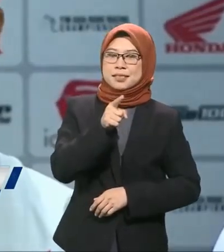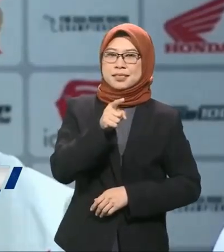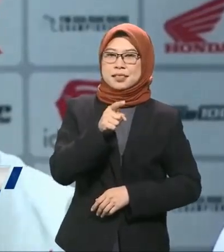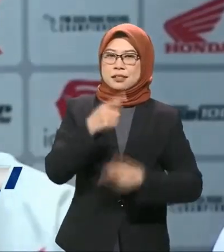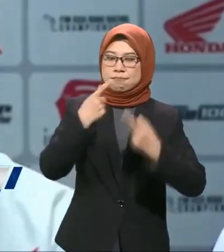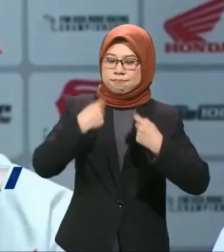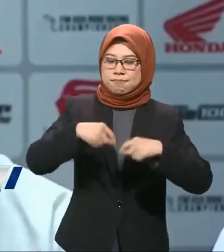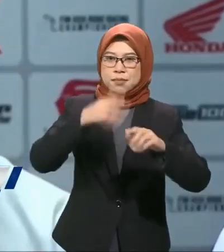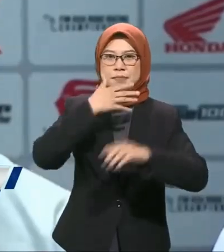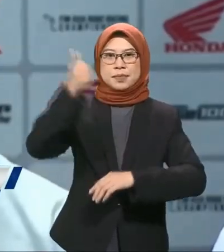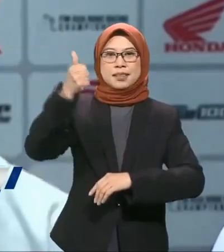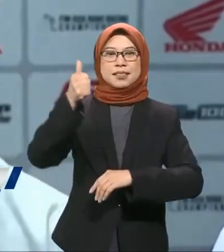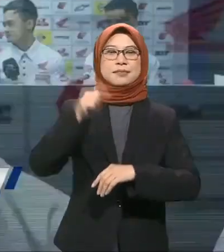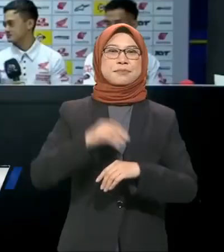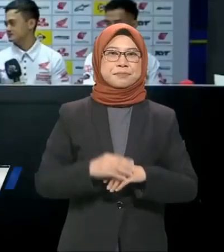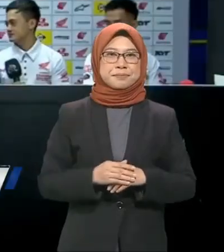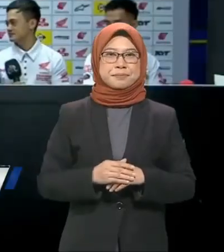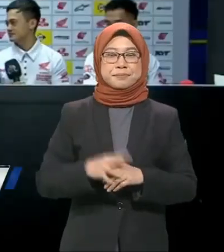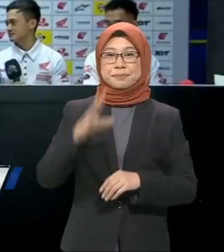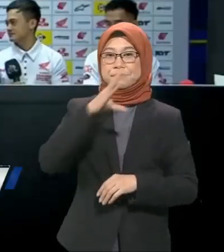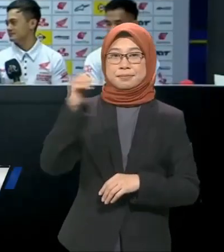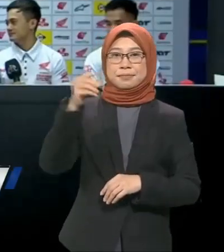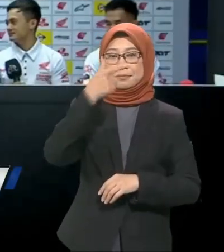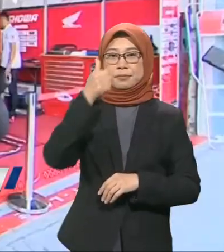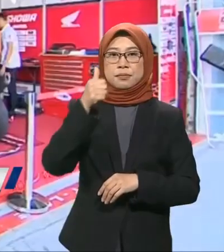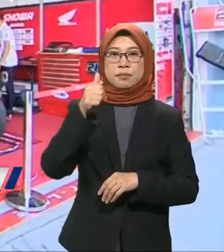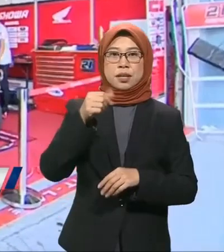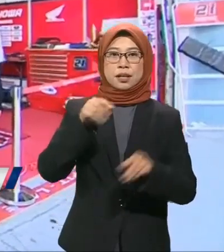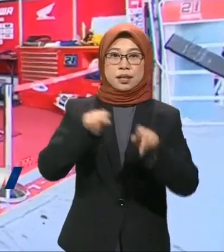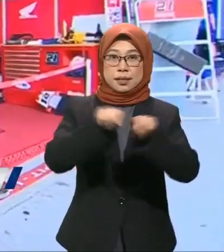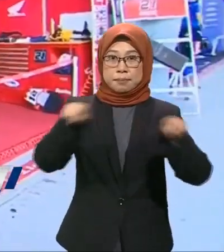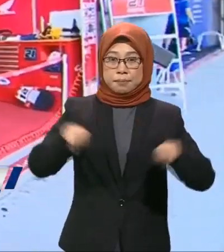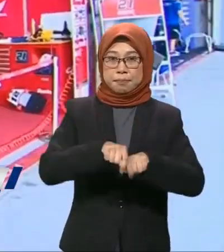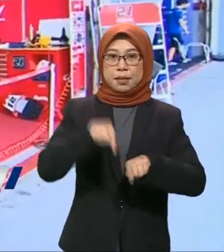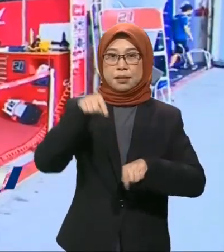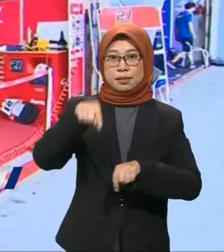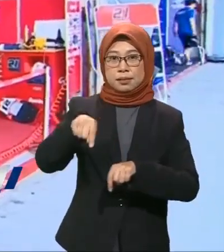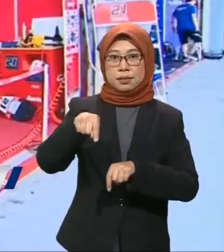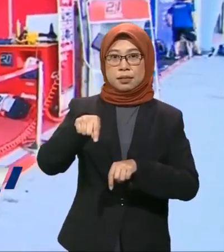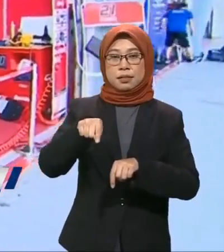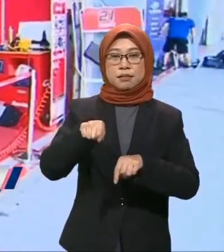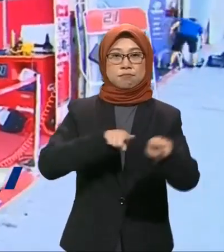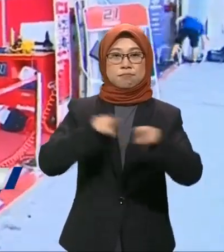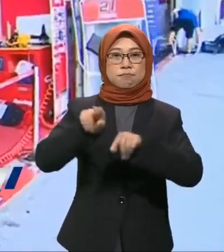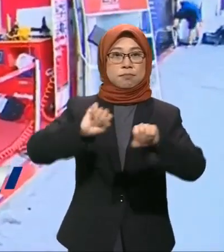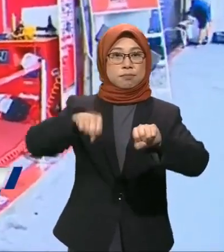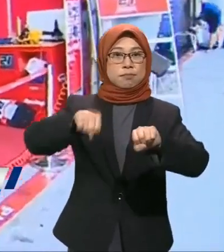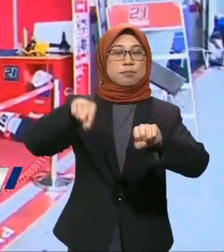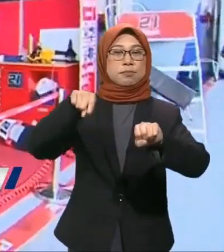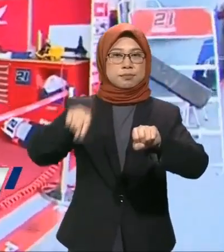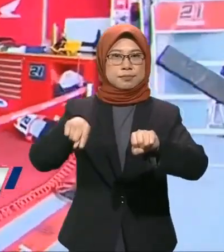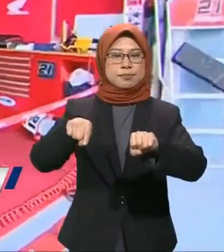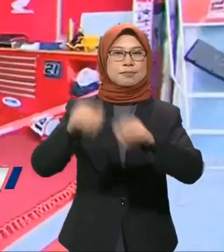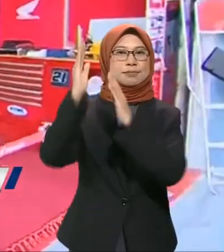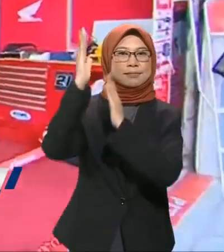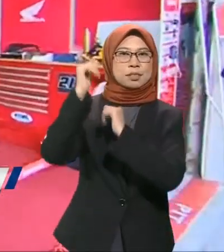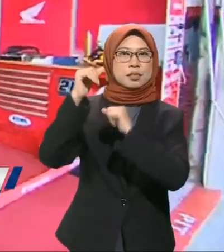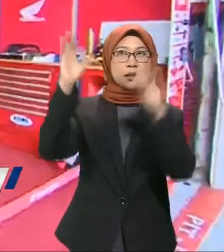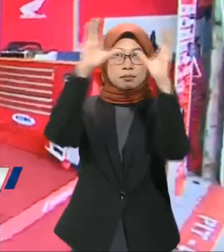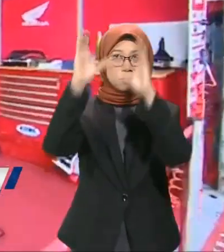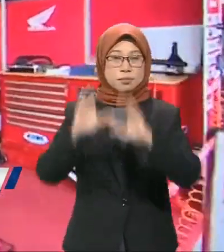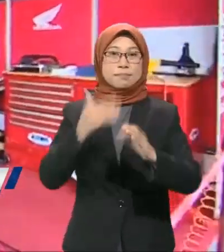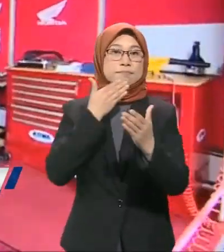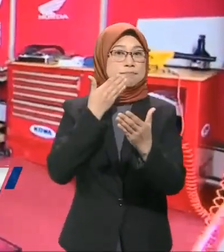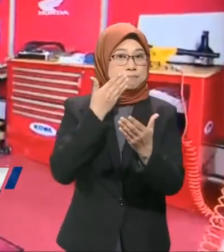best in Sepang. Selain faktor Lita, pelumba Honda Asia Dream Racing Team with Showa itu turut berharap cuaca baik